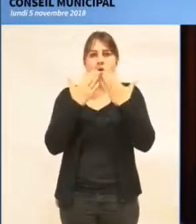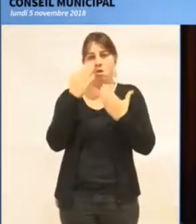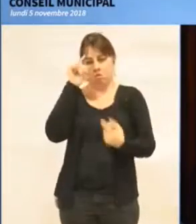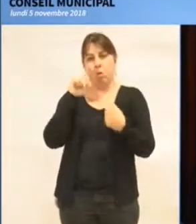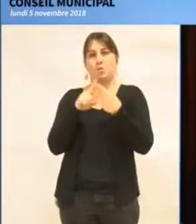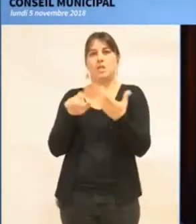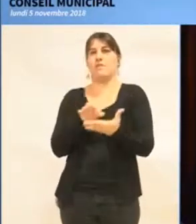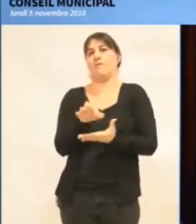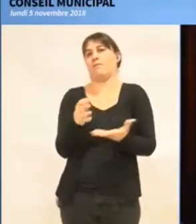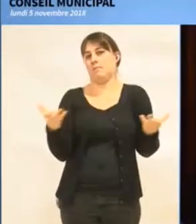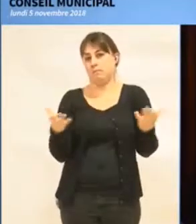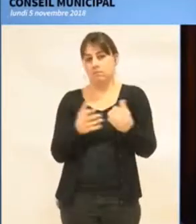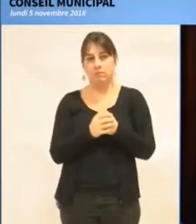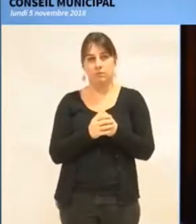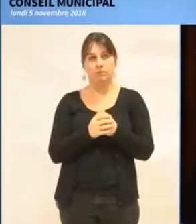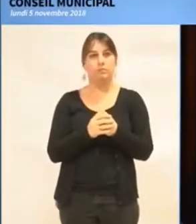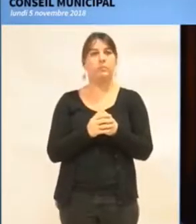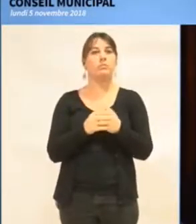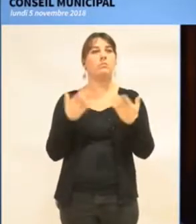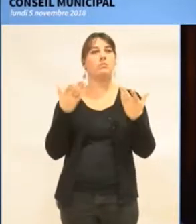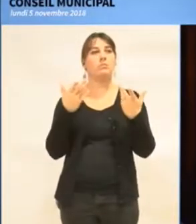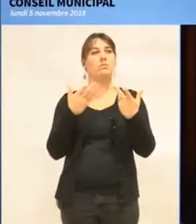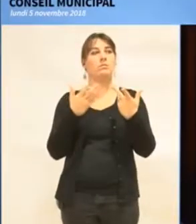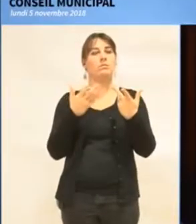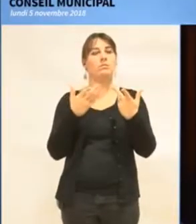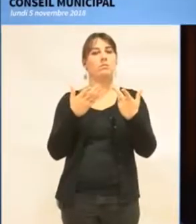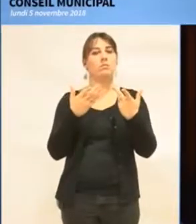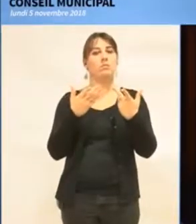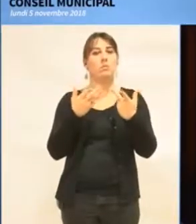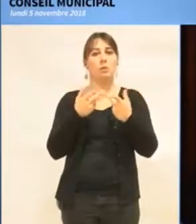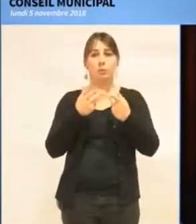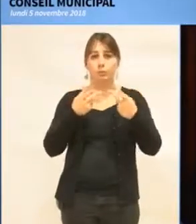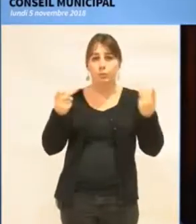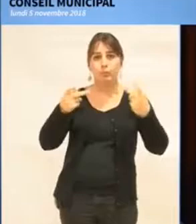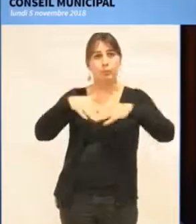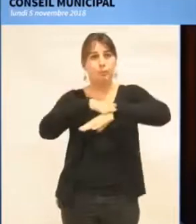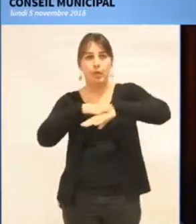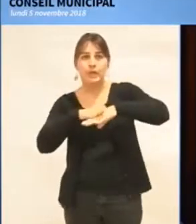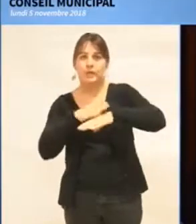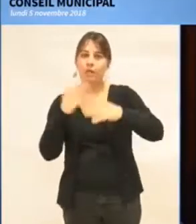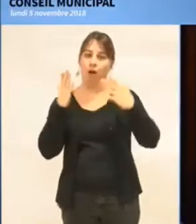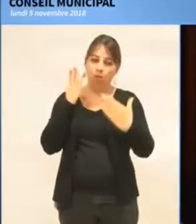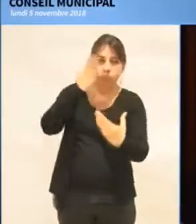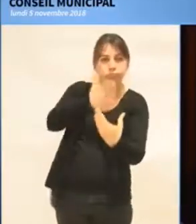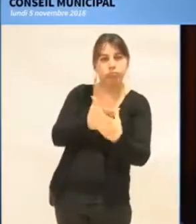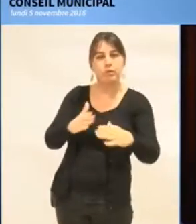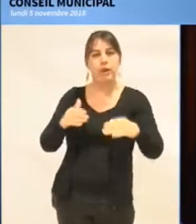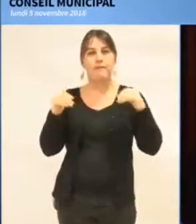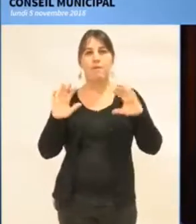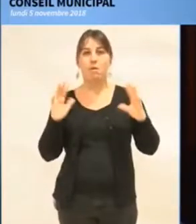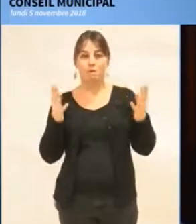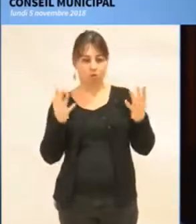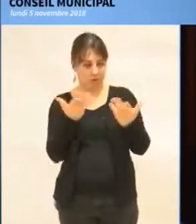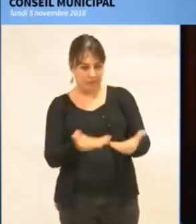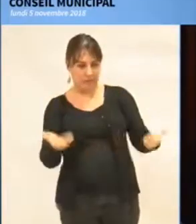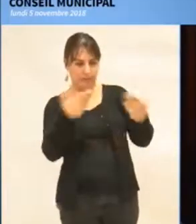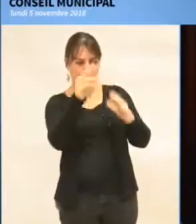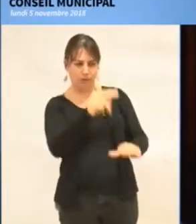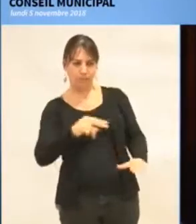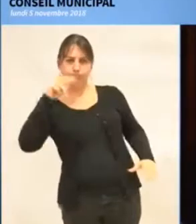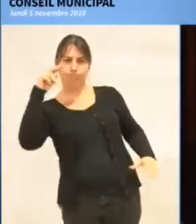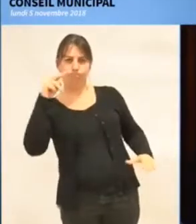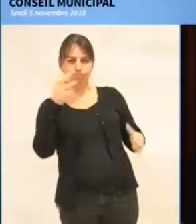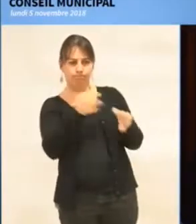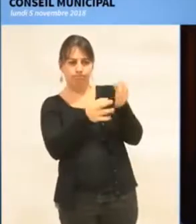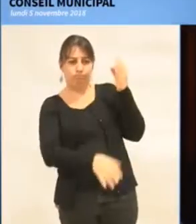pouvoir public de pouvoir répondre posément en disant exactement, non seulement quel est l'état de la situation, elle n'est